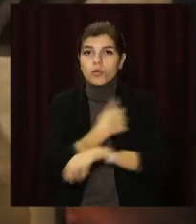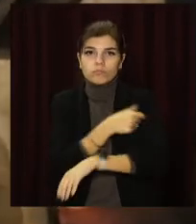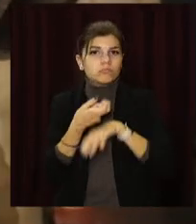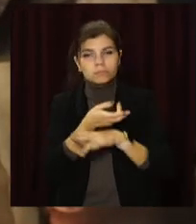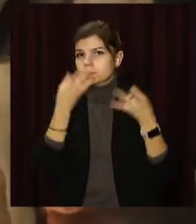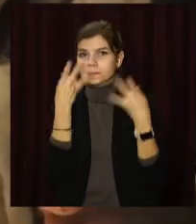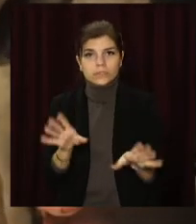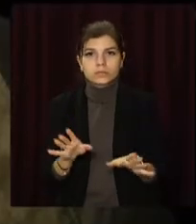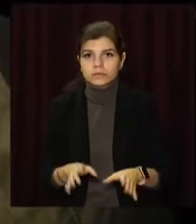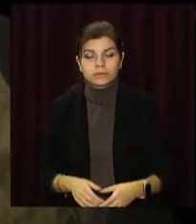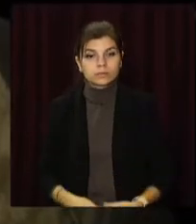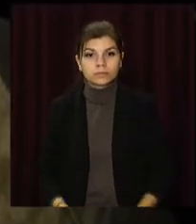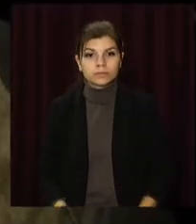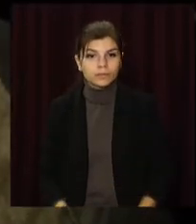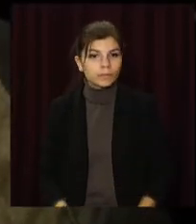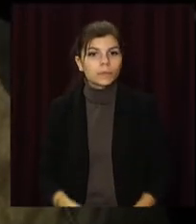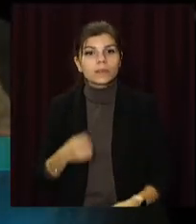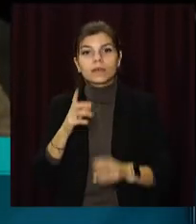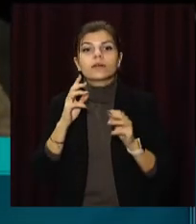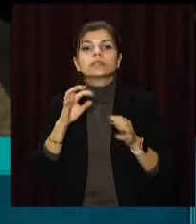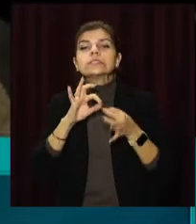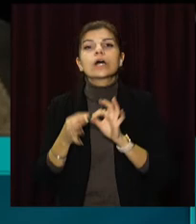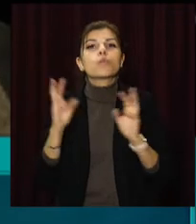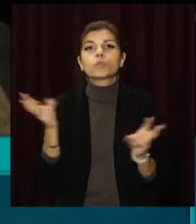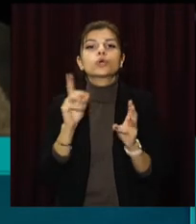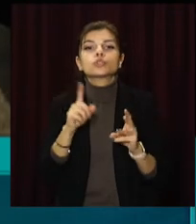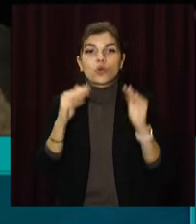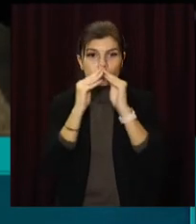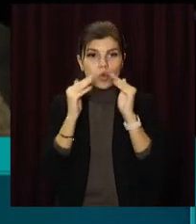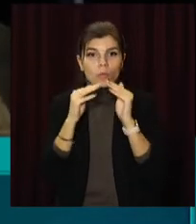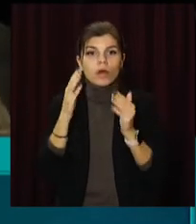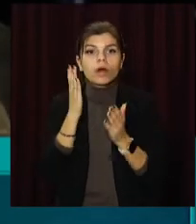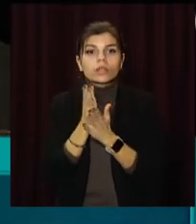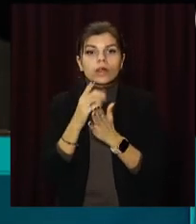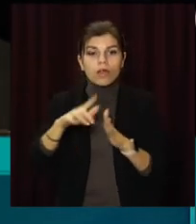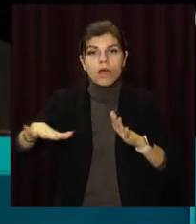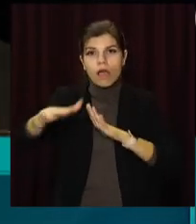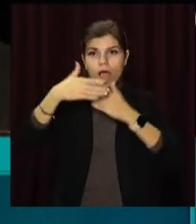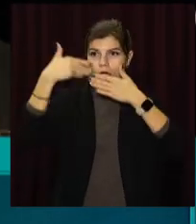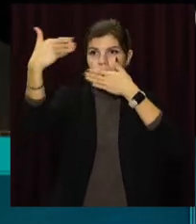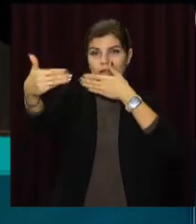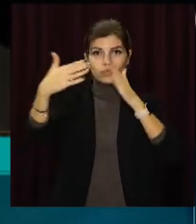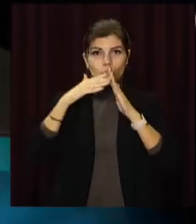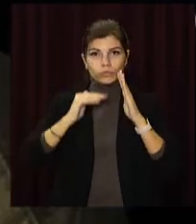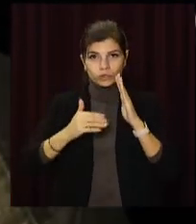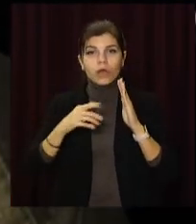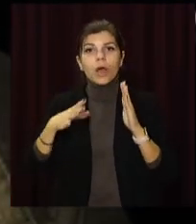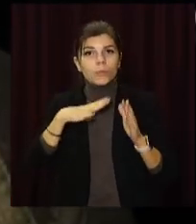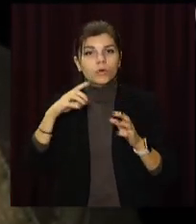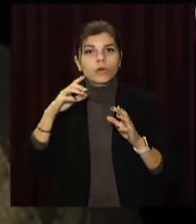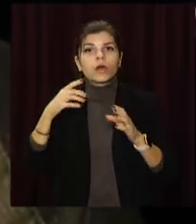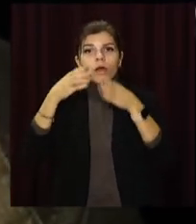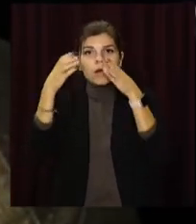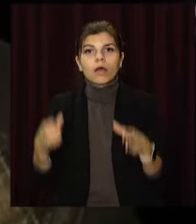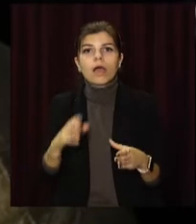відмовився. Складність пожежі полягає в тому, що даний будинок знаходився на безводній ділянці. Під час пожежі в будинку було виявлено газові